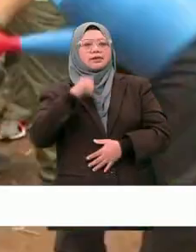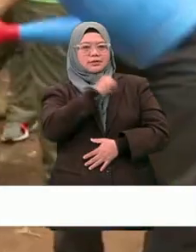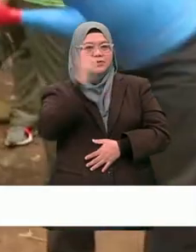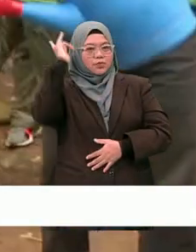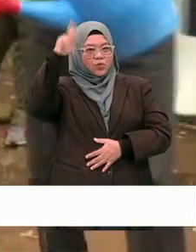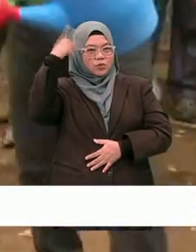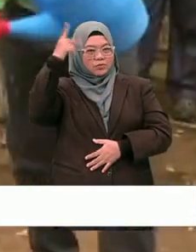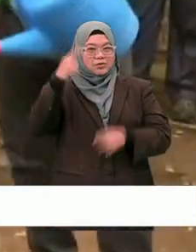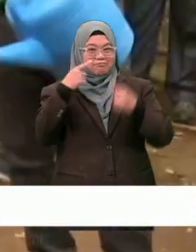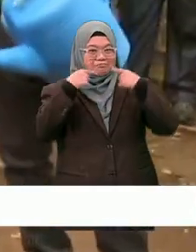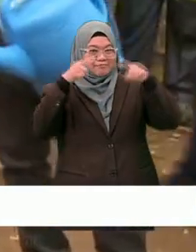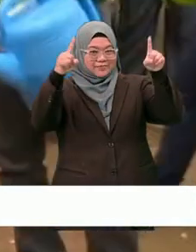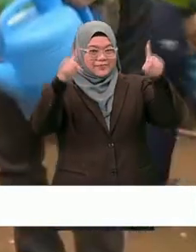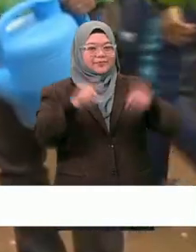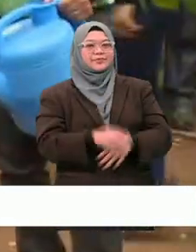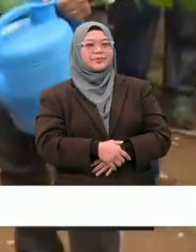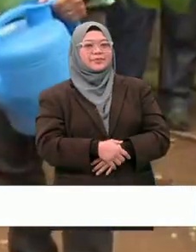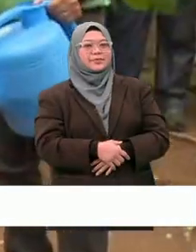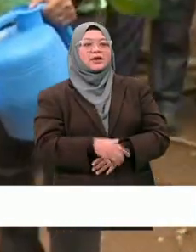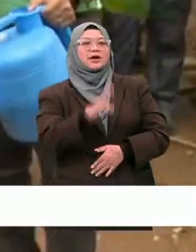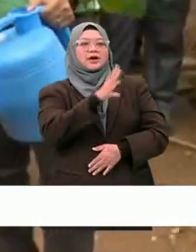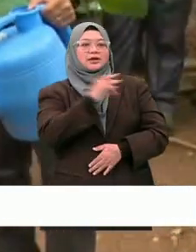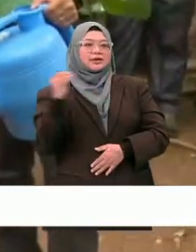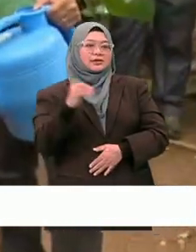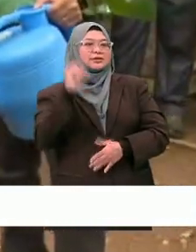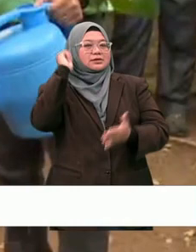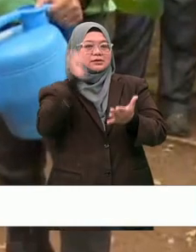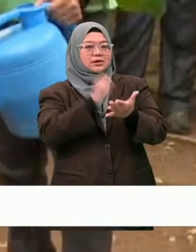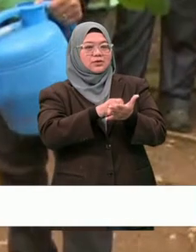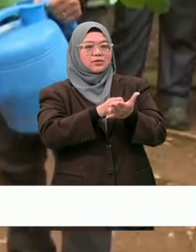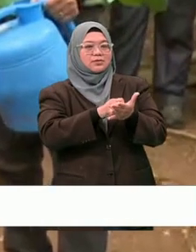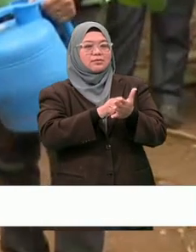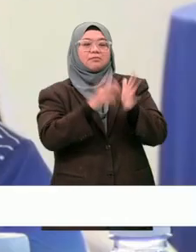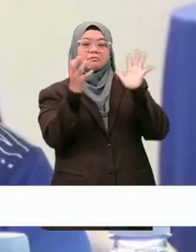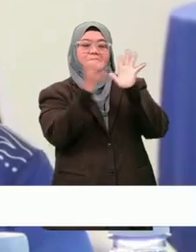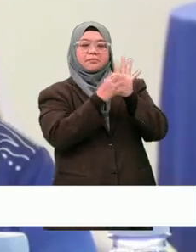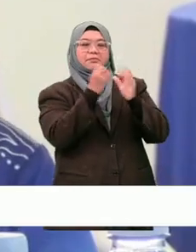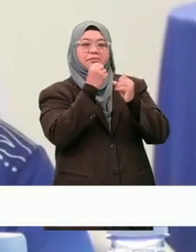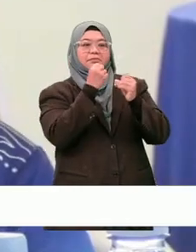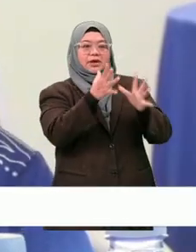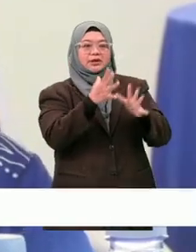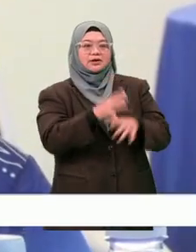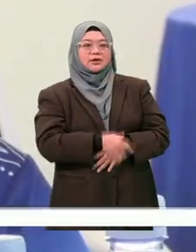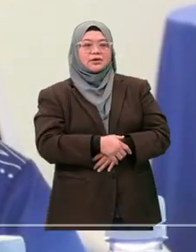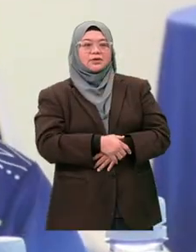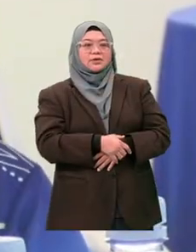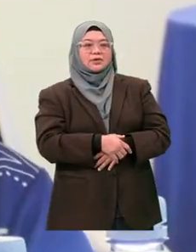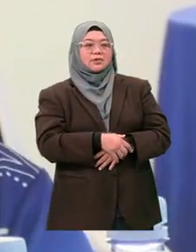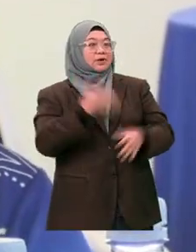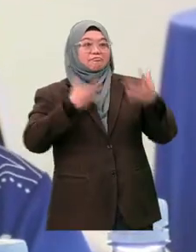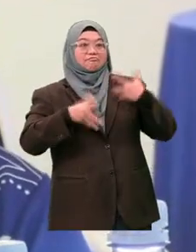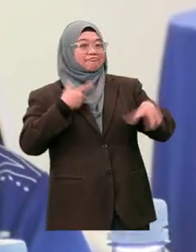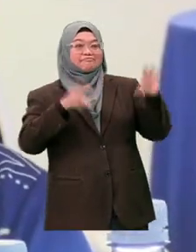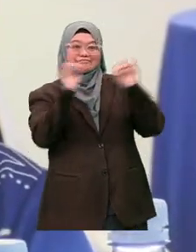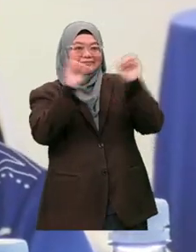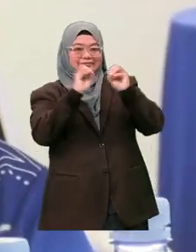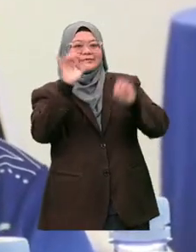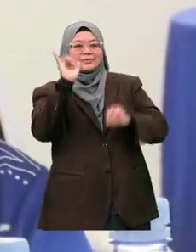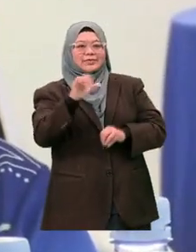popula jawaban setiap Agung pas itu seolah-olah tidak menafikan dan Padi Masih sama